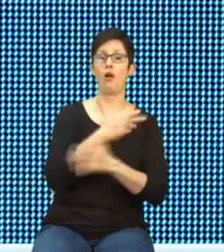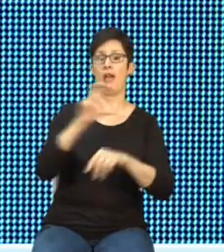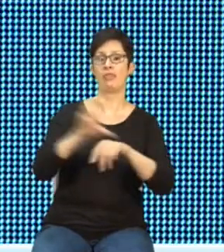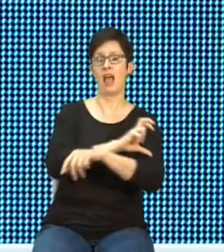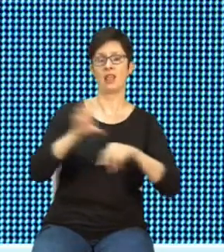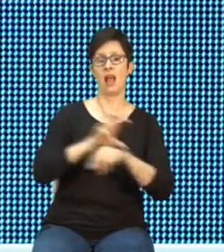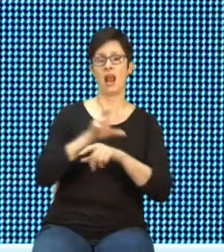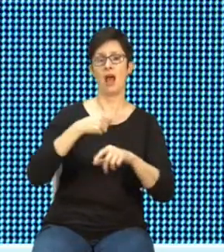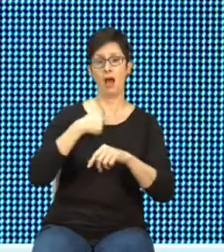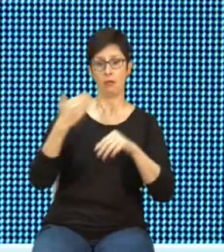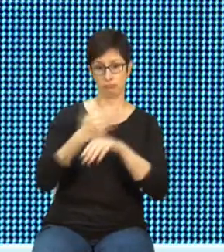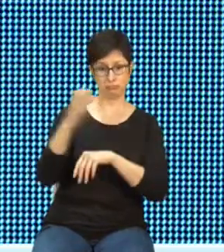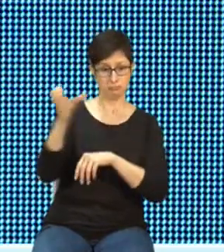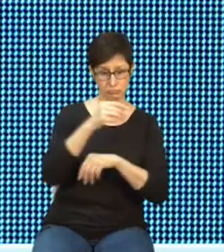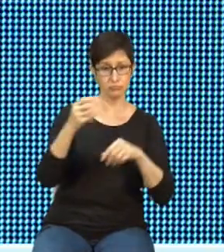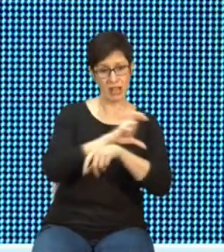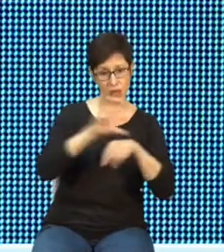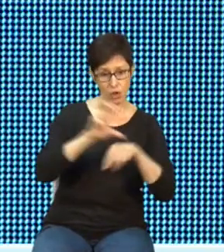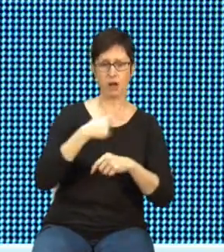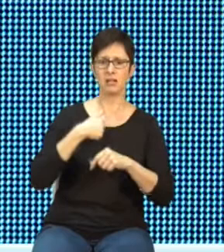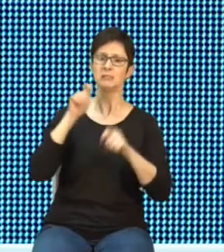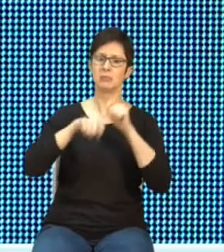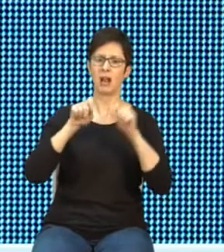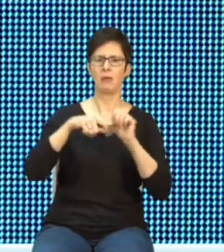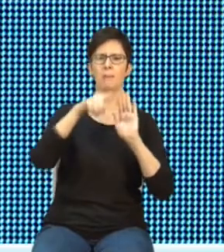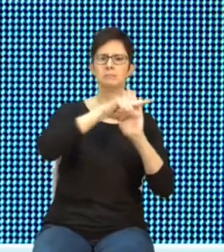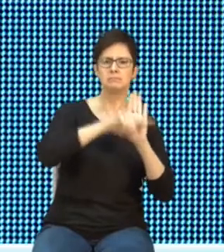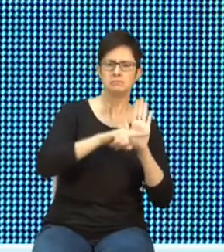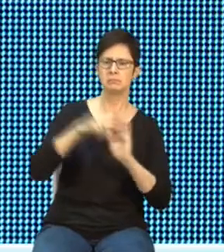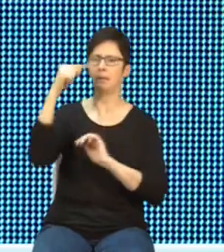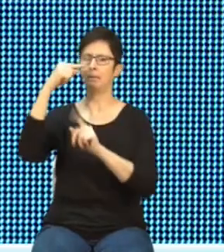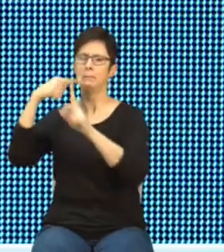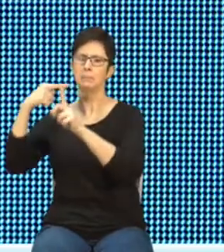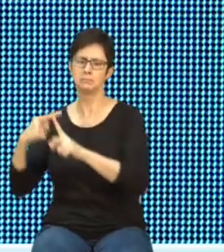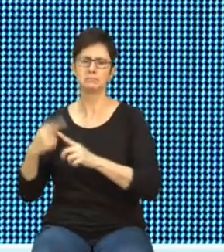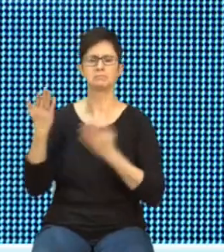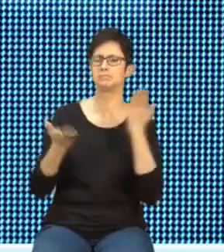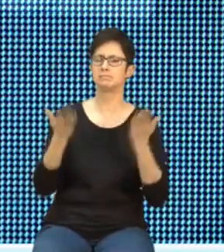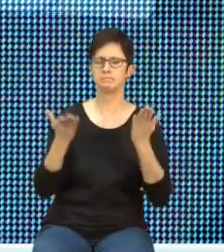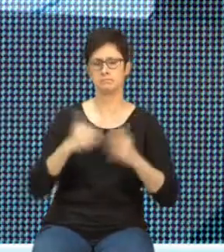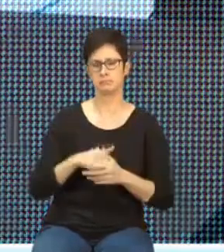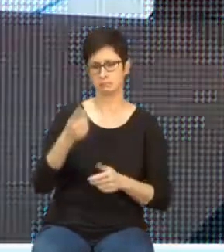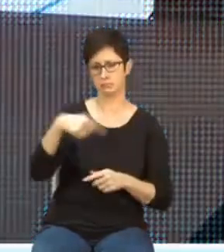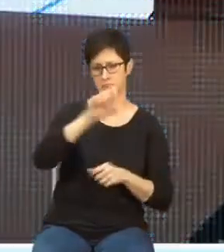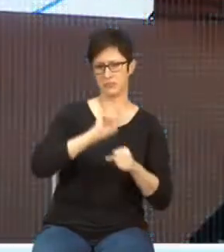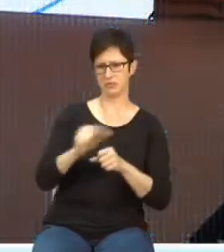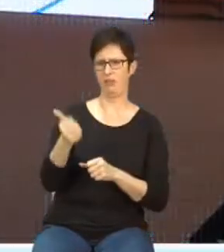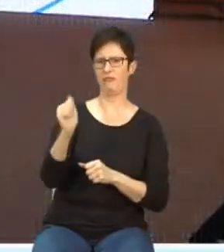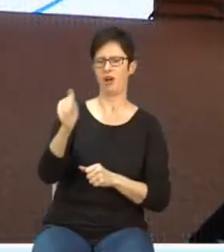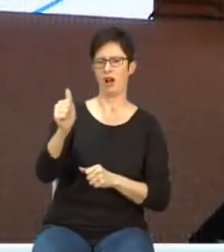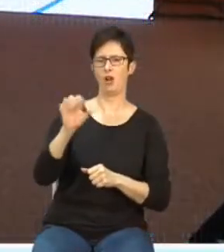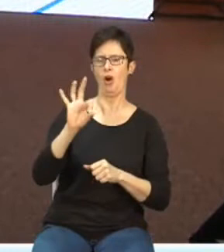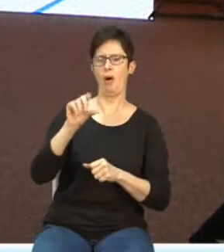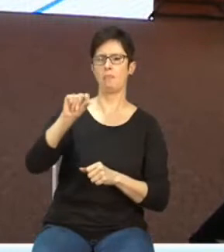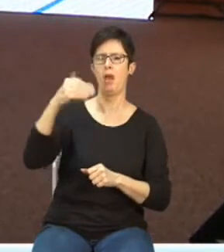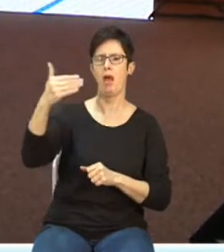prosić państwa o cenę bo państwo są ekspertami w dziedzinach wpływu pól elektromagnetycznych na zdrowie